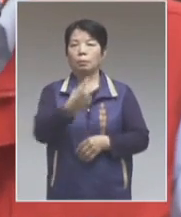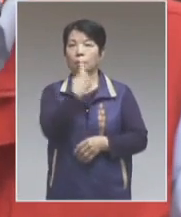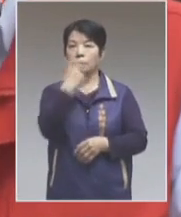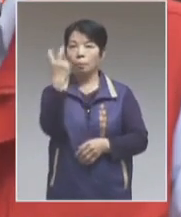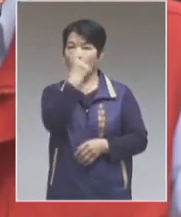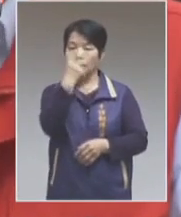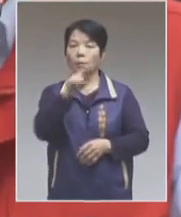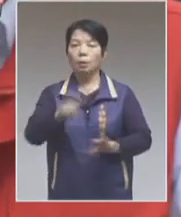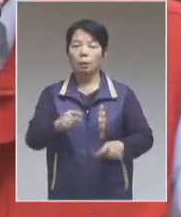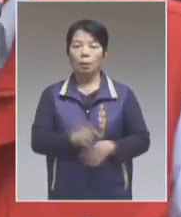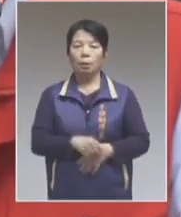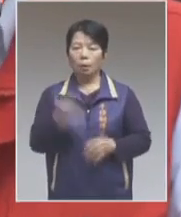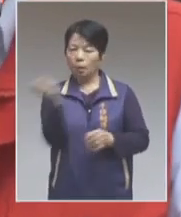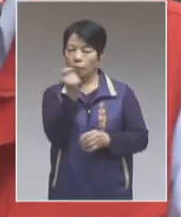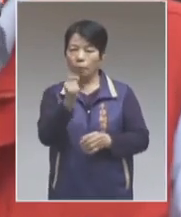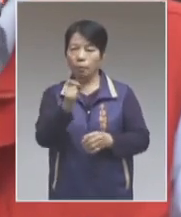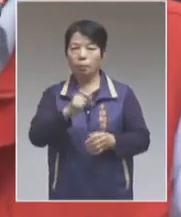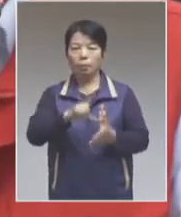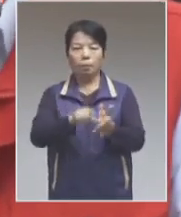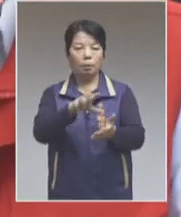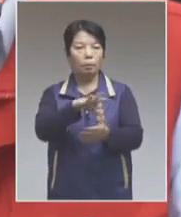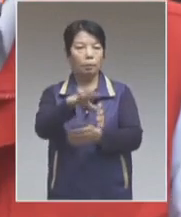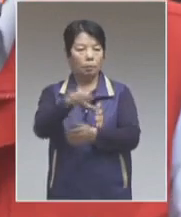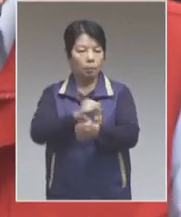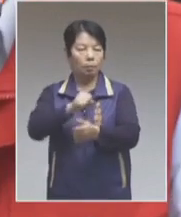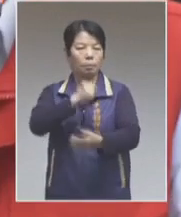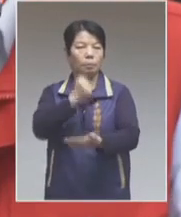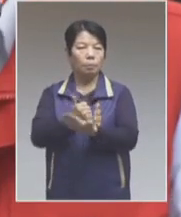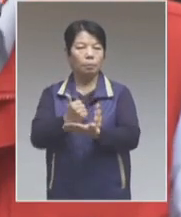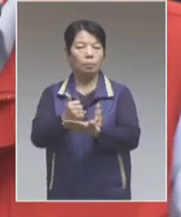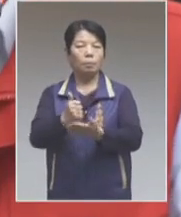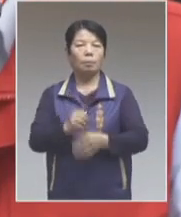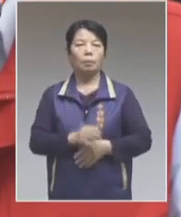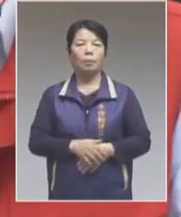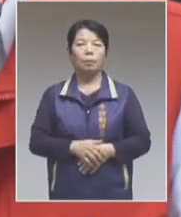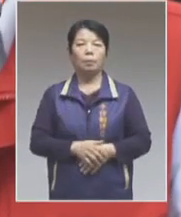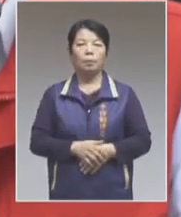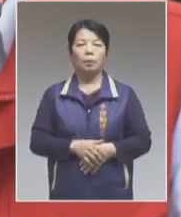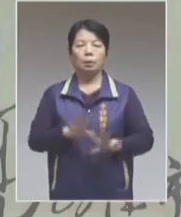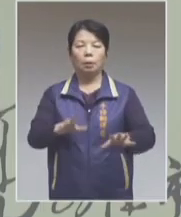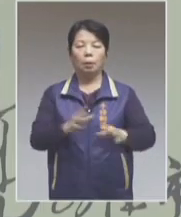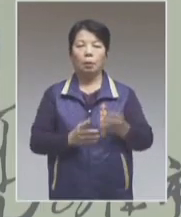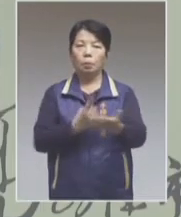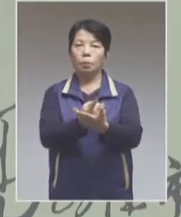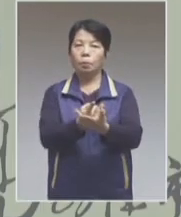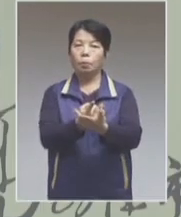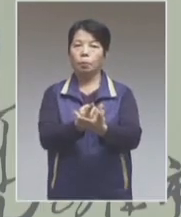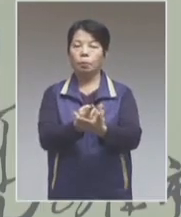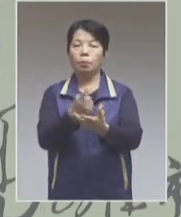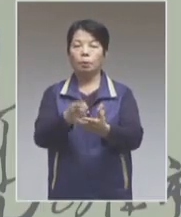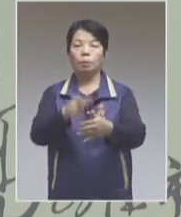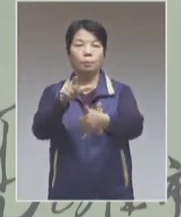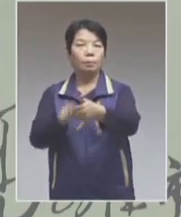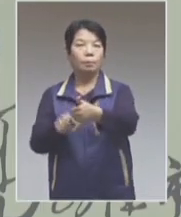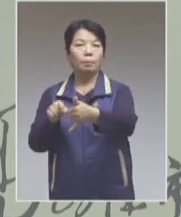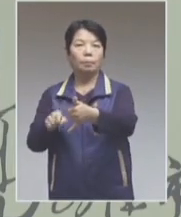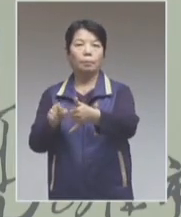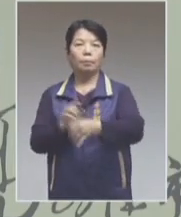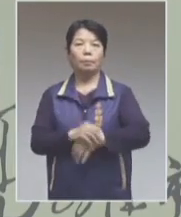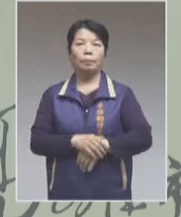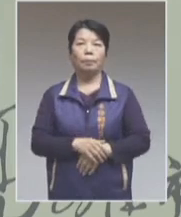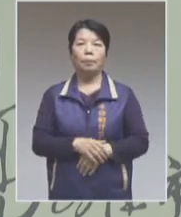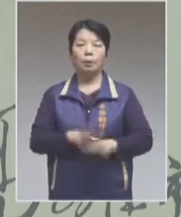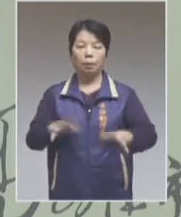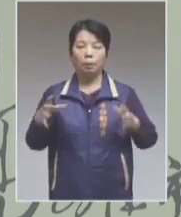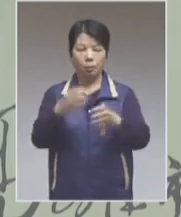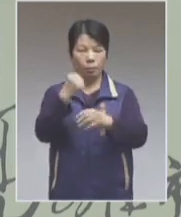较早找到这一位这一个这个在参加婚宴的个案，所以他的